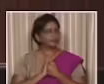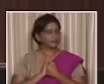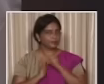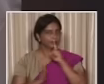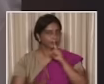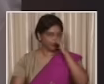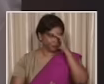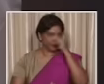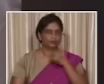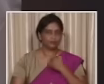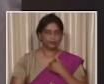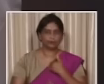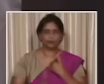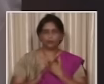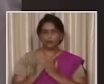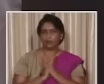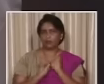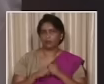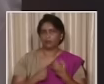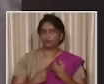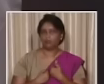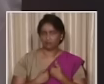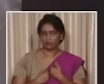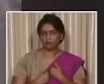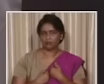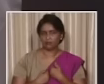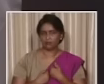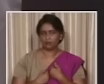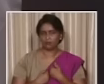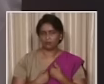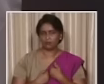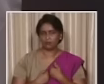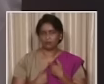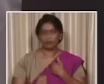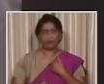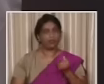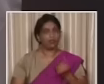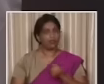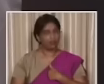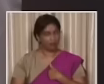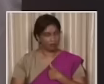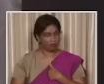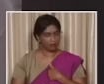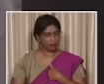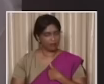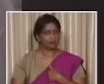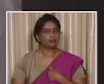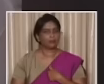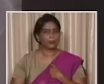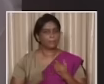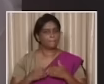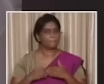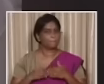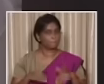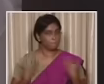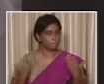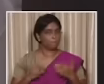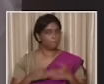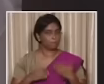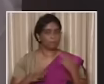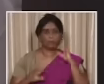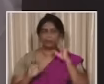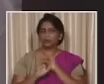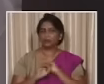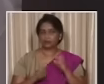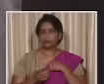මහත්මනේ මගේ වරප්‍රසාද ප්‍රශ්නයක් තිබෙනවා මගේ නමත් සඳහන් කළා මේ පුවත්පත්වල කරපු